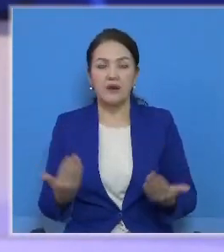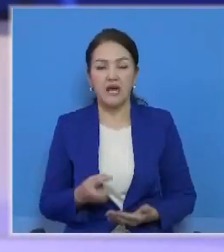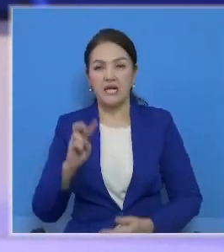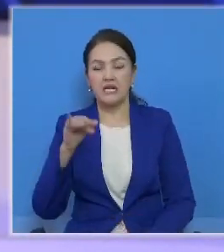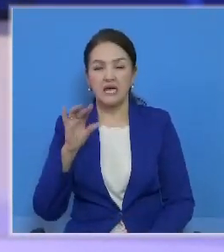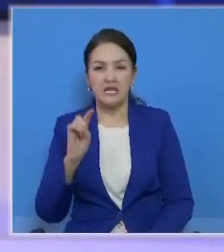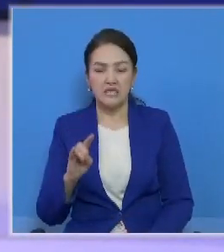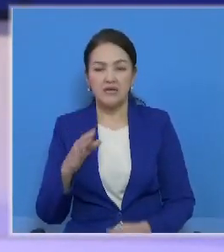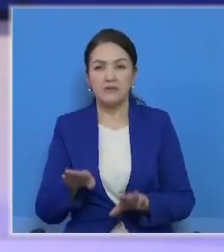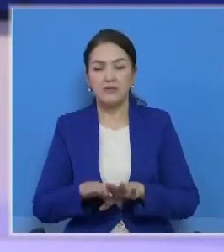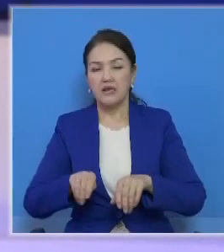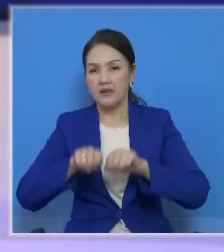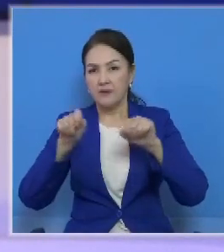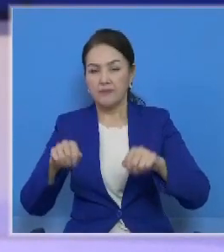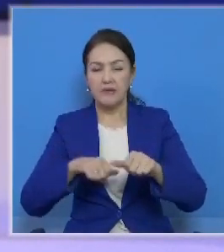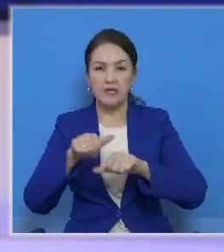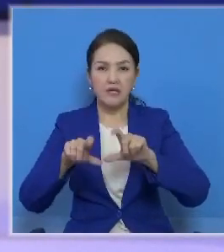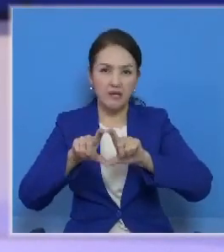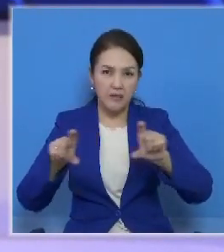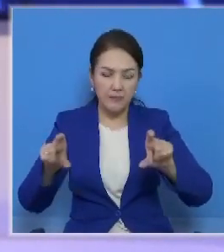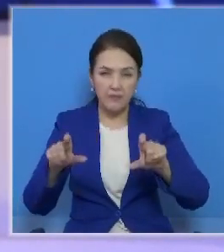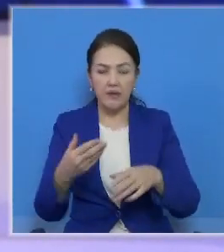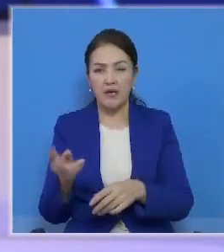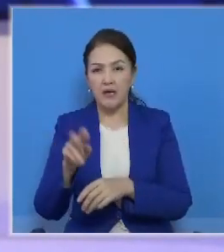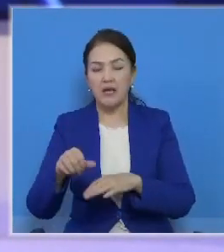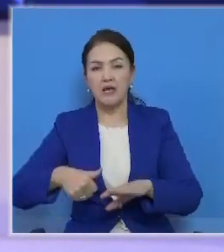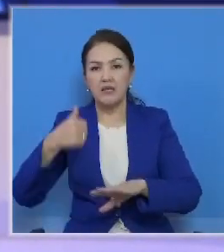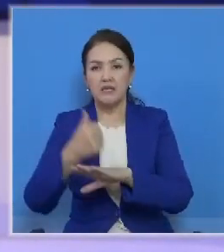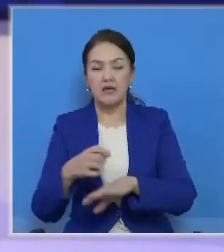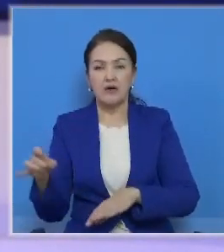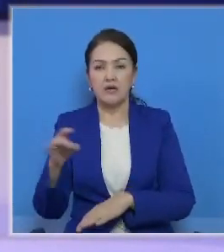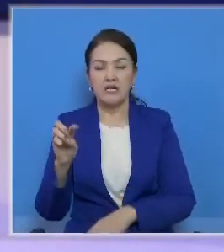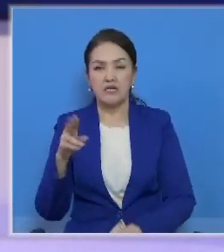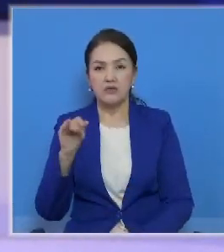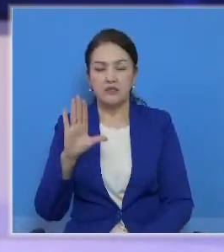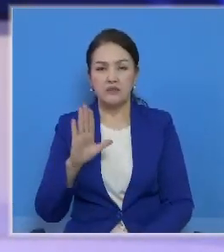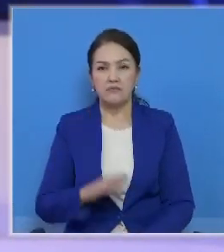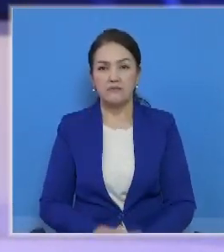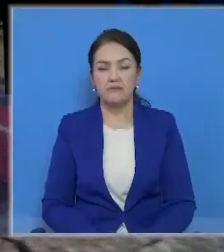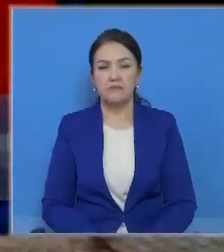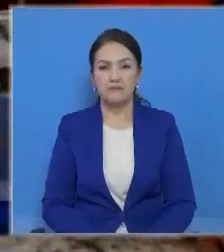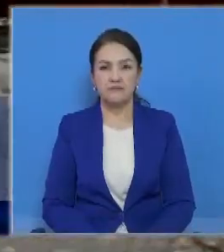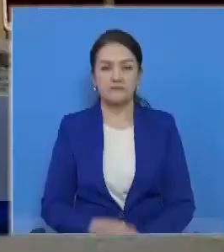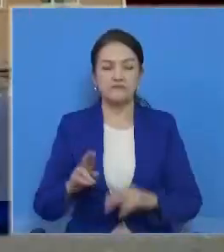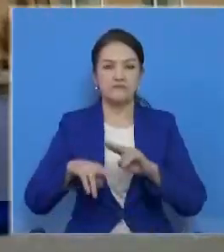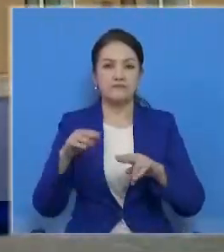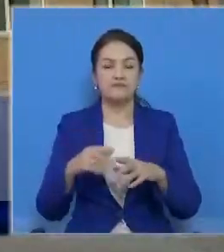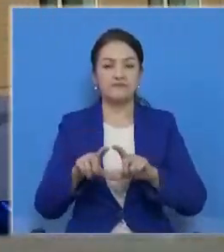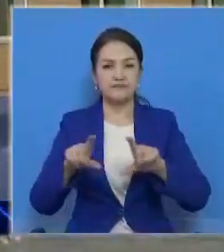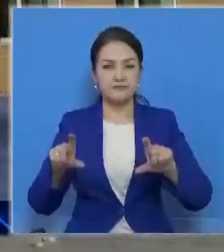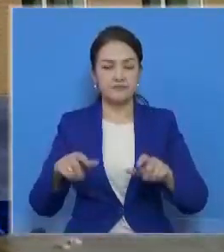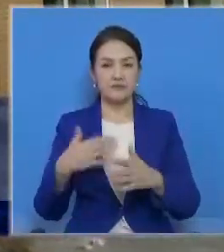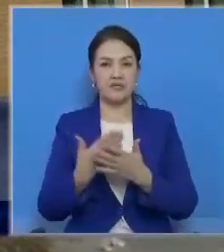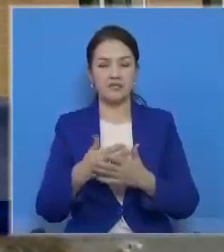массиве каргалы торжественное открытие дошкольного учреждения посетил глава региона токжанов строительство объекта